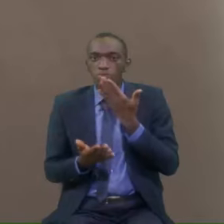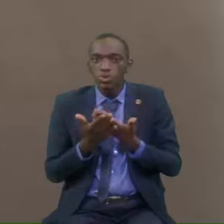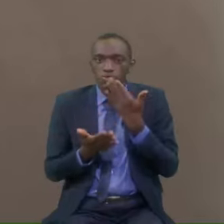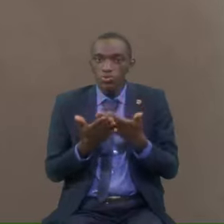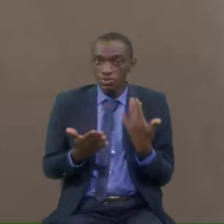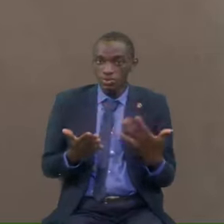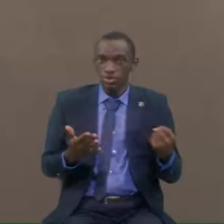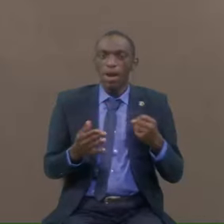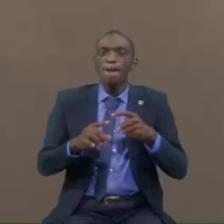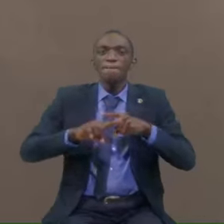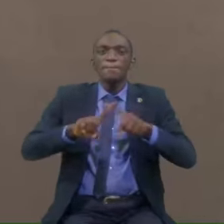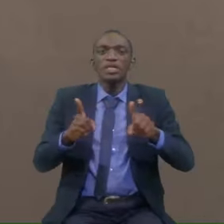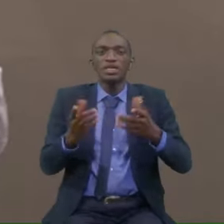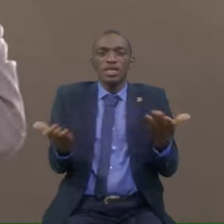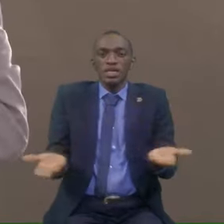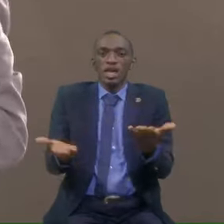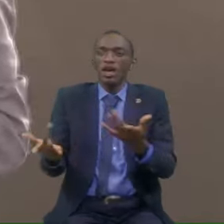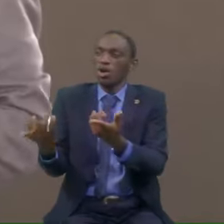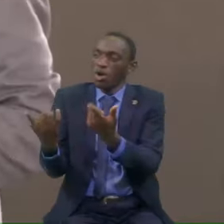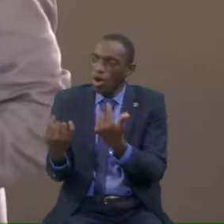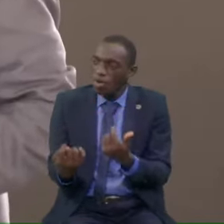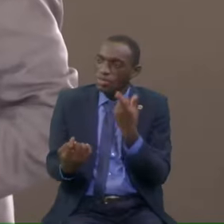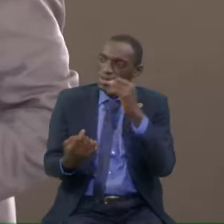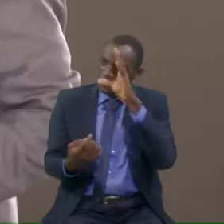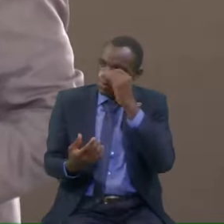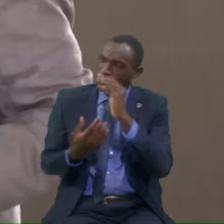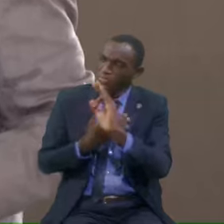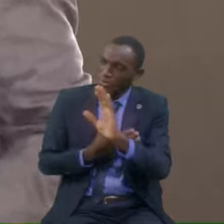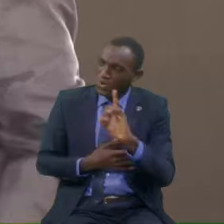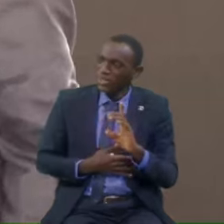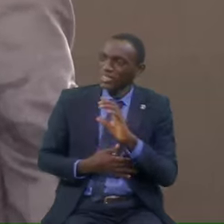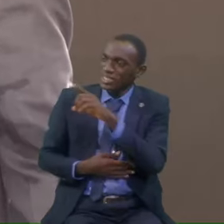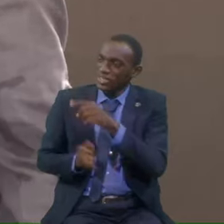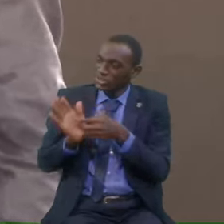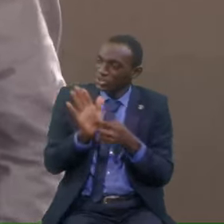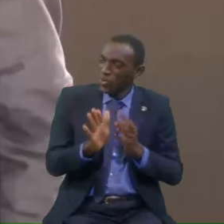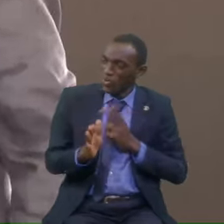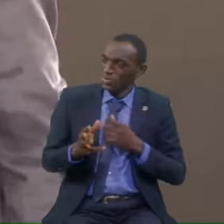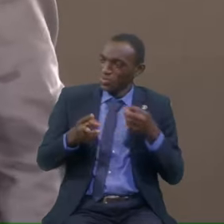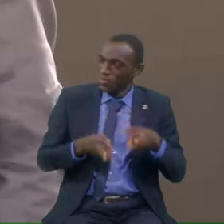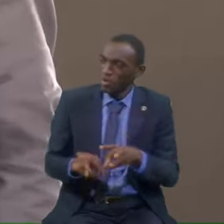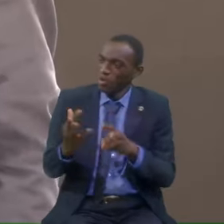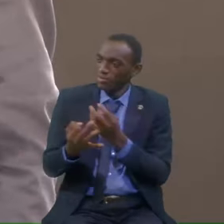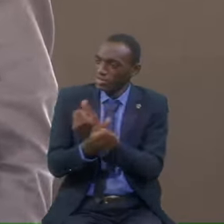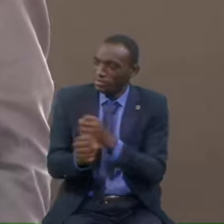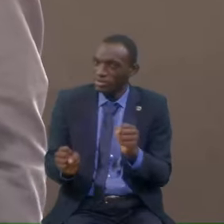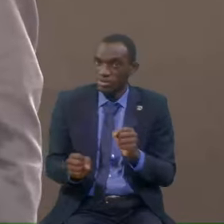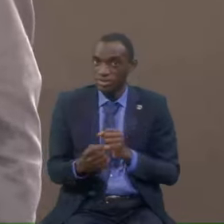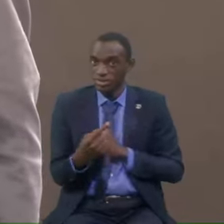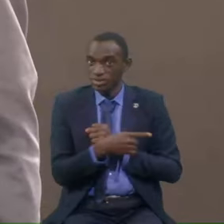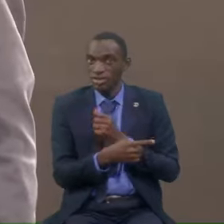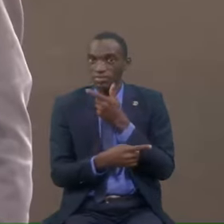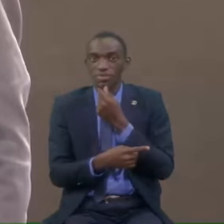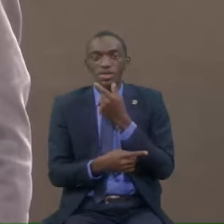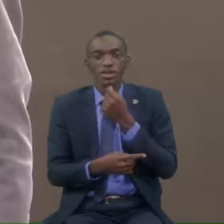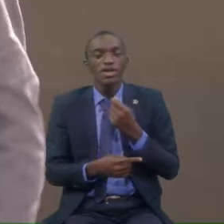Mais voici l'homme de Dieu qui nous montre la voie du salut. Ça, ce n'est pas l'esprit